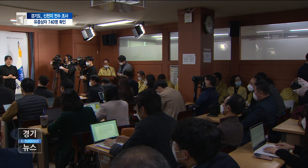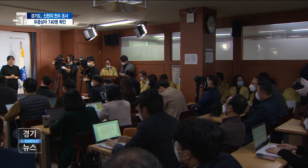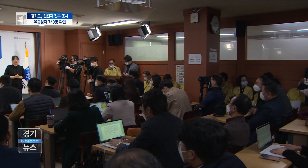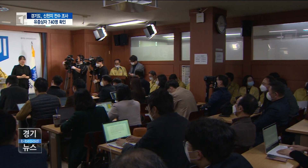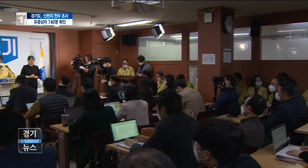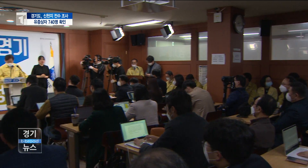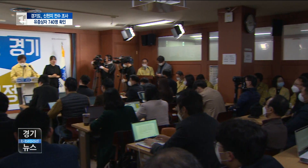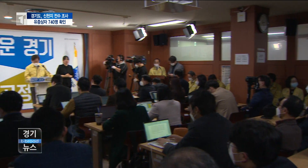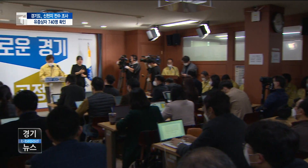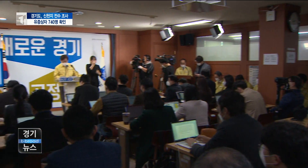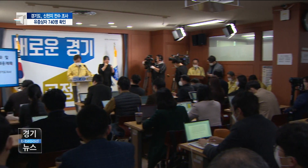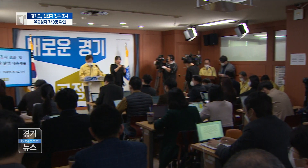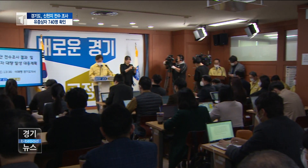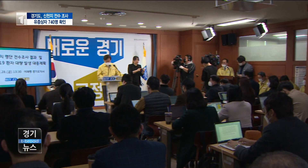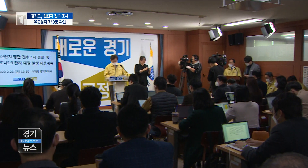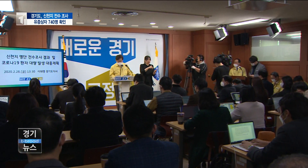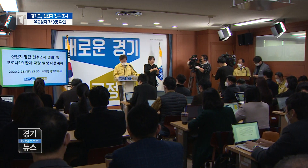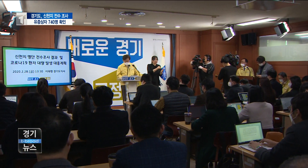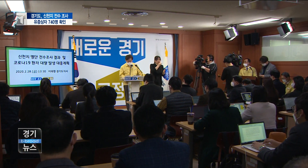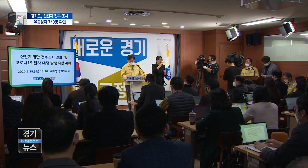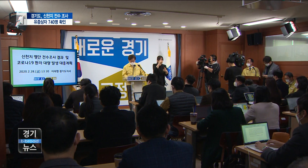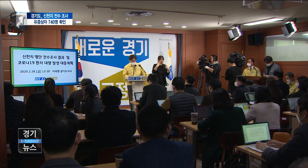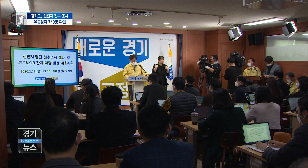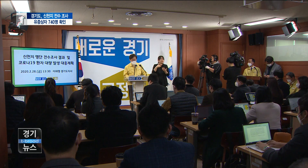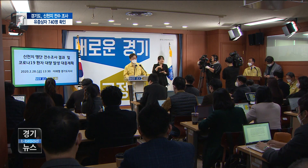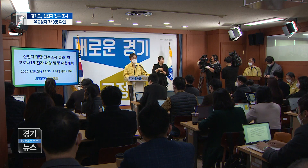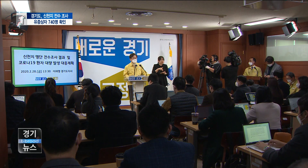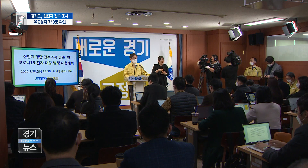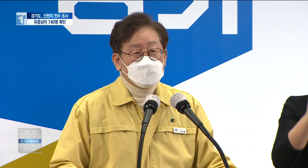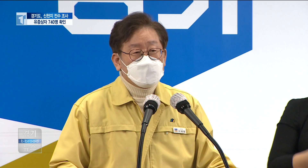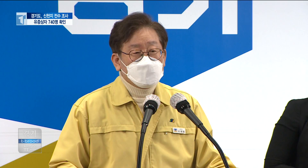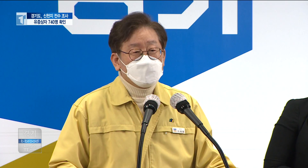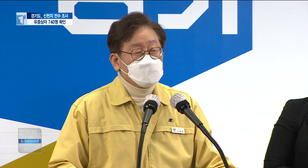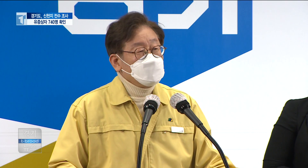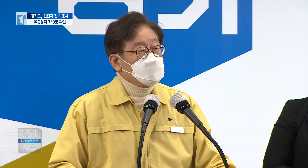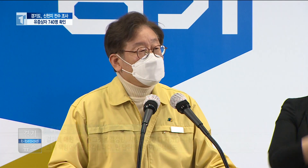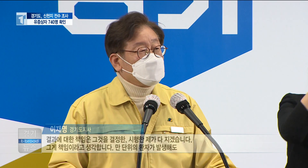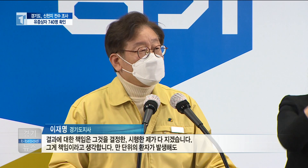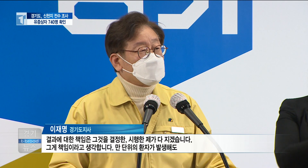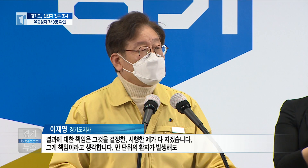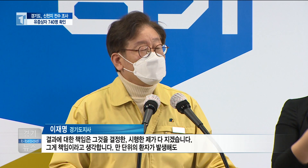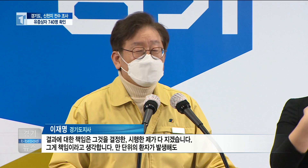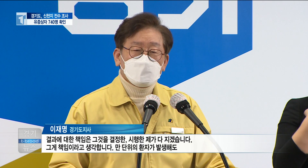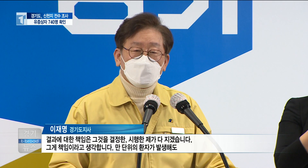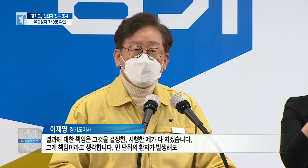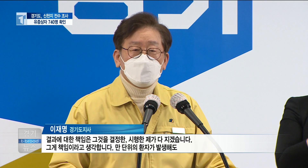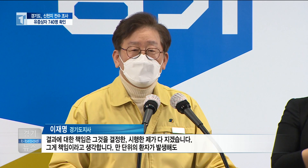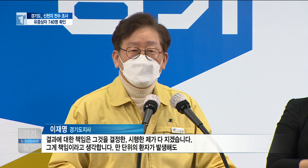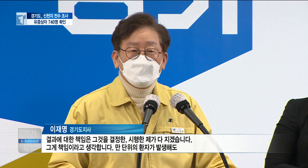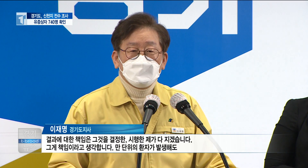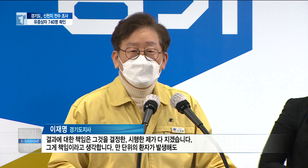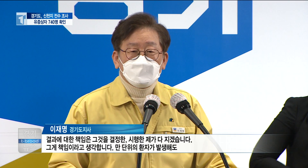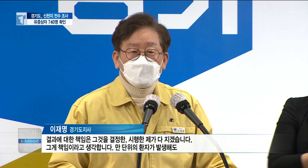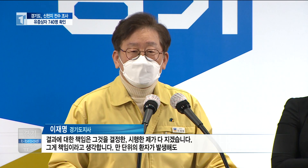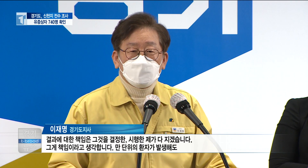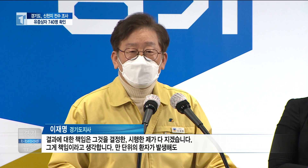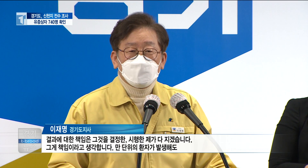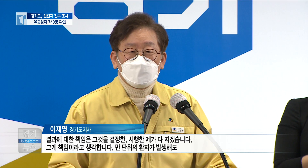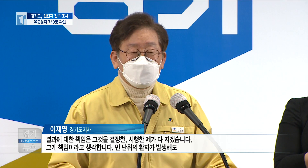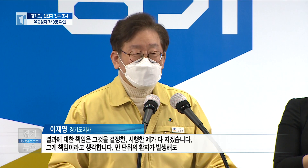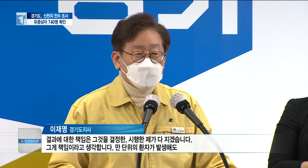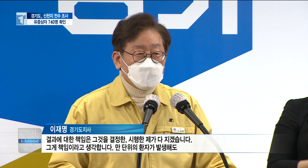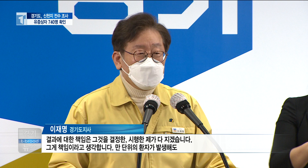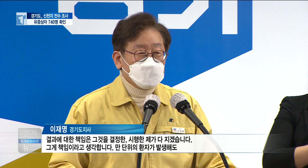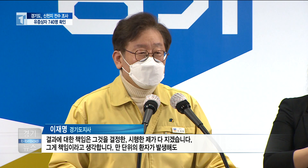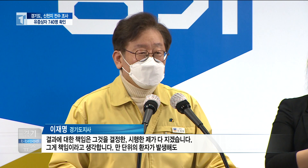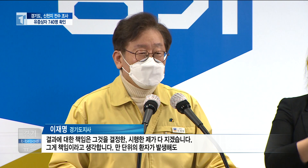개까지도 확보할 수 있도록 계획을 수립하고 있다고 덧붙였습니다. 결과에 대한 책임은 그걸 결정한 그 시행을